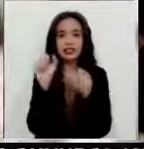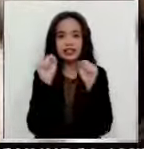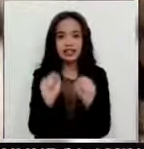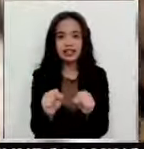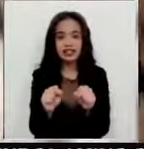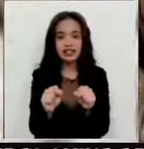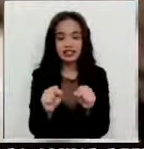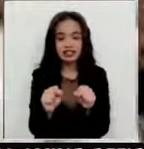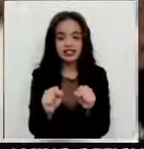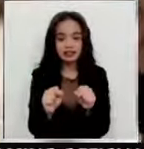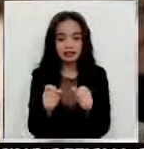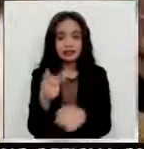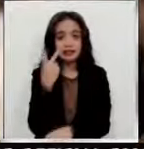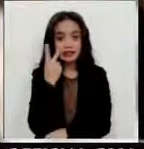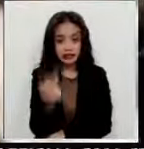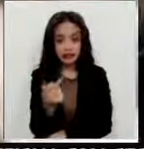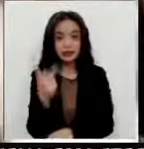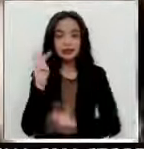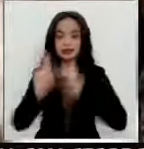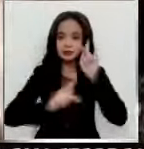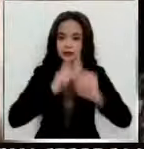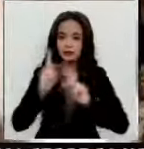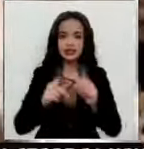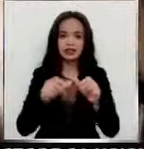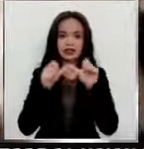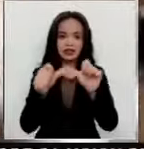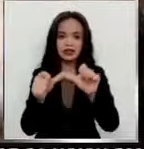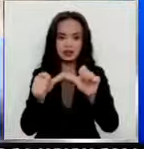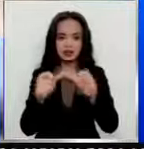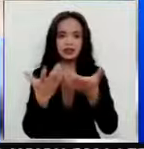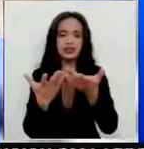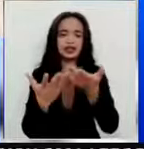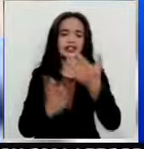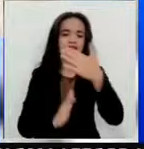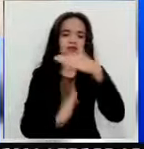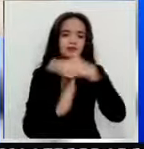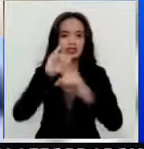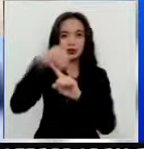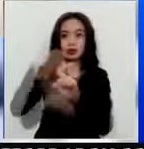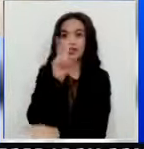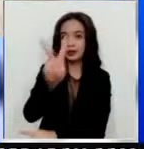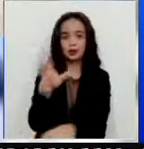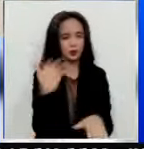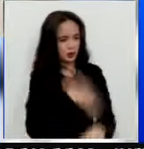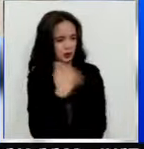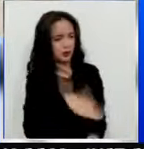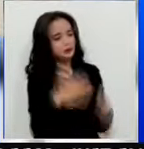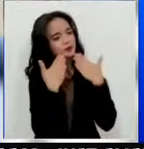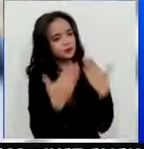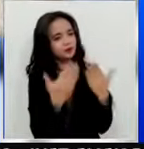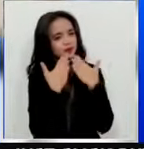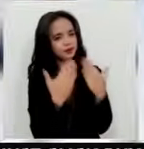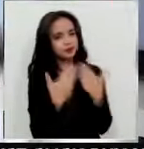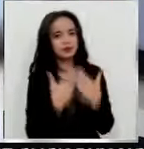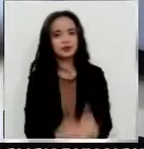ating publiko hanggang January 3. Vicky? Wow, maraming salamat sa iyo, Sandra Aguinaldo.